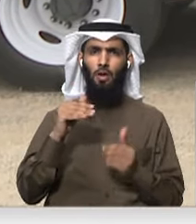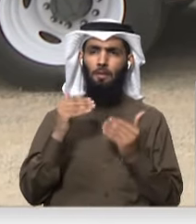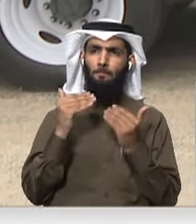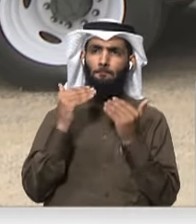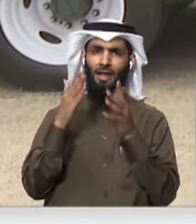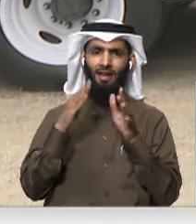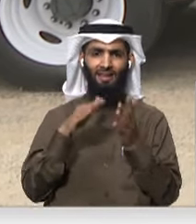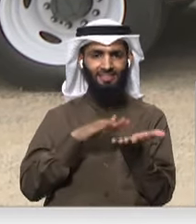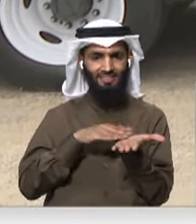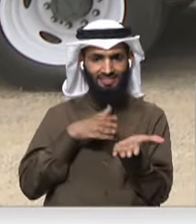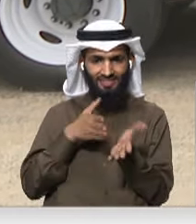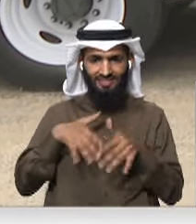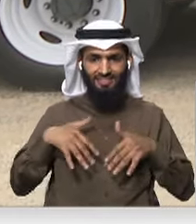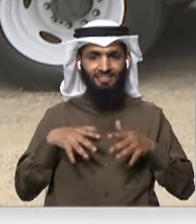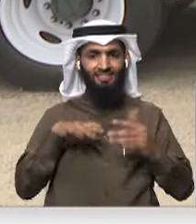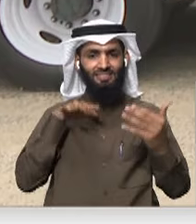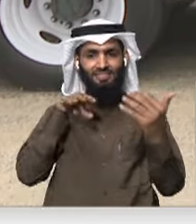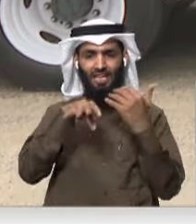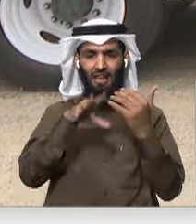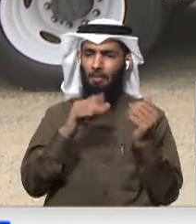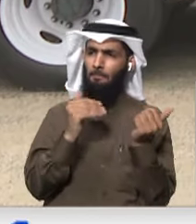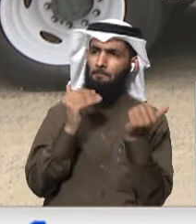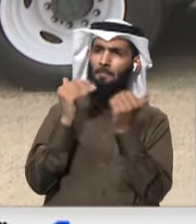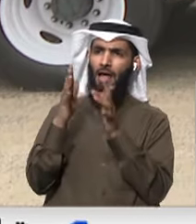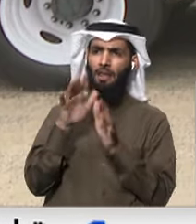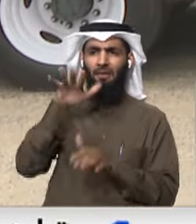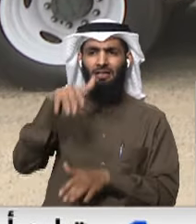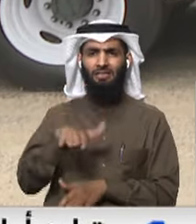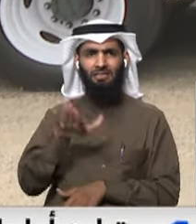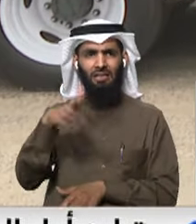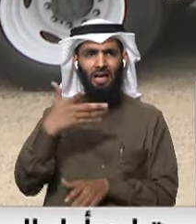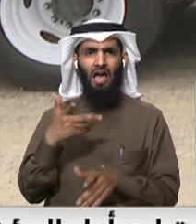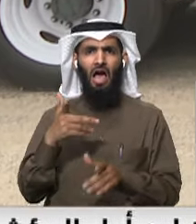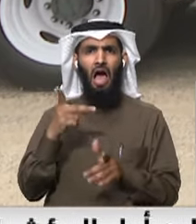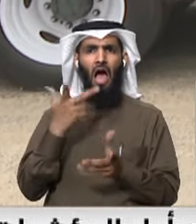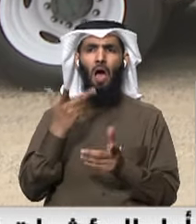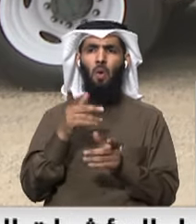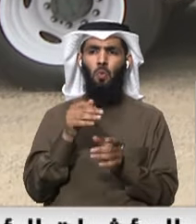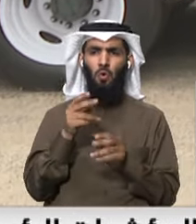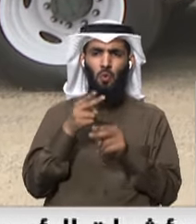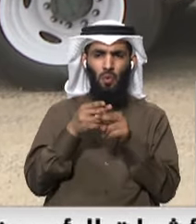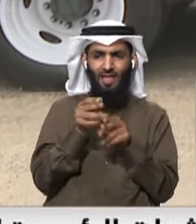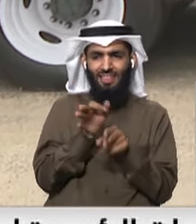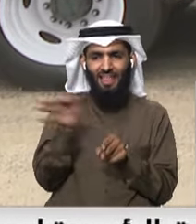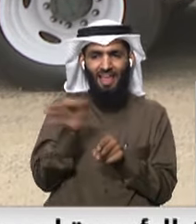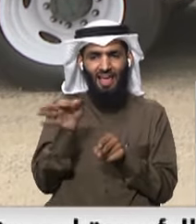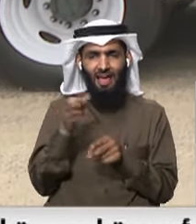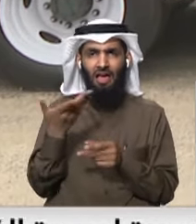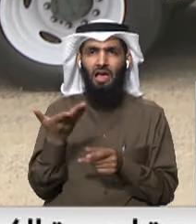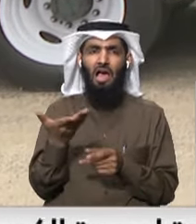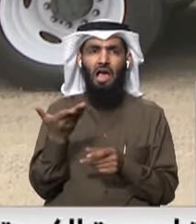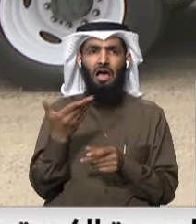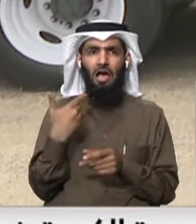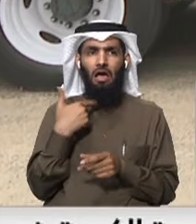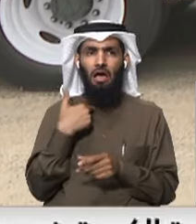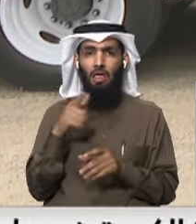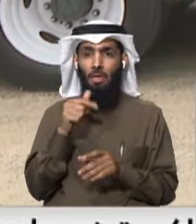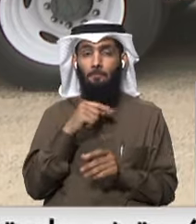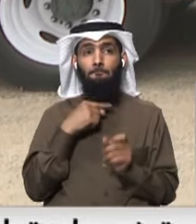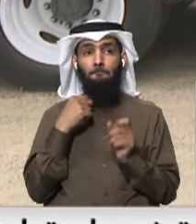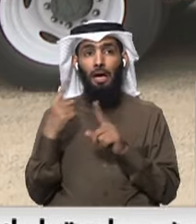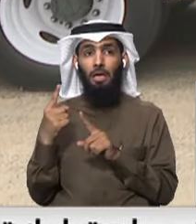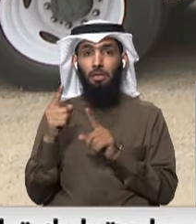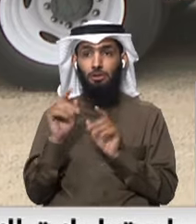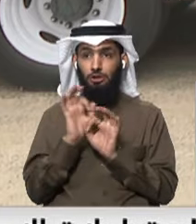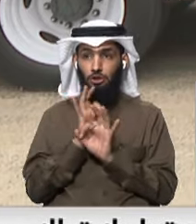المع قد تكون نائيه قد تكون حدوديه قد تكون اثناء البر او كذا لكن هني هذا